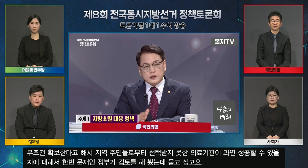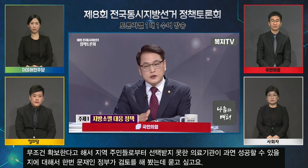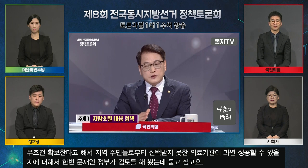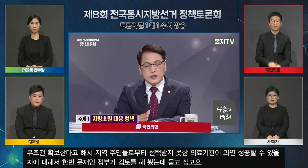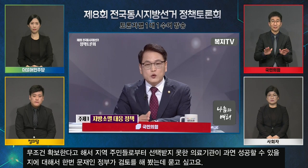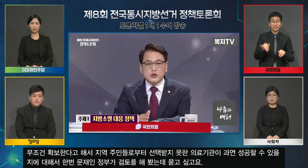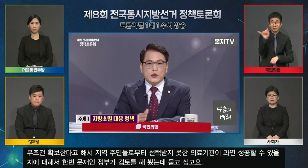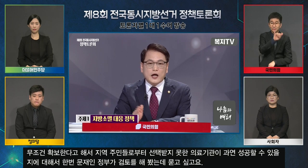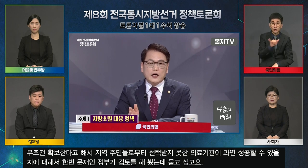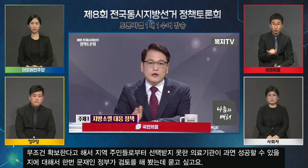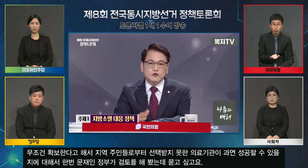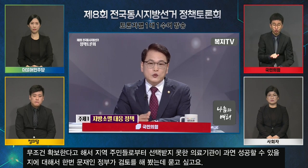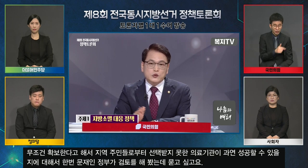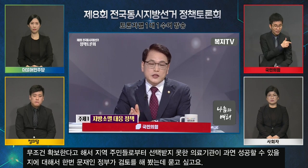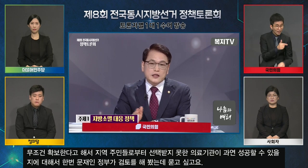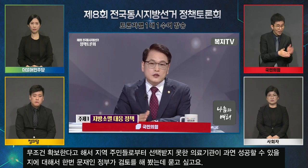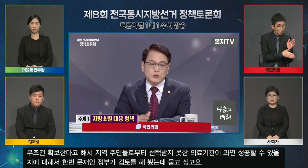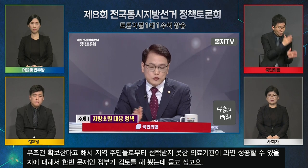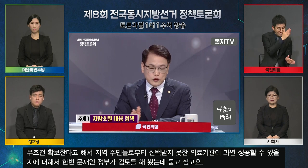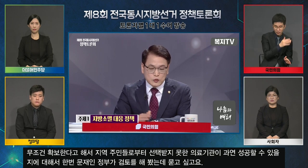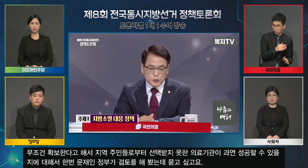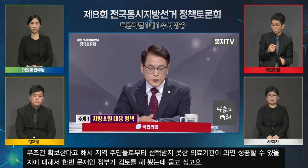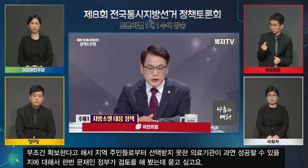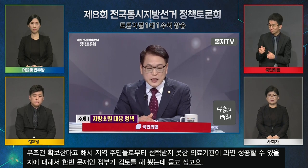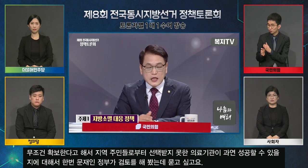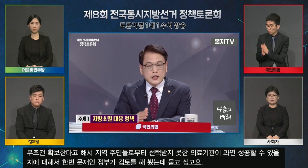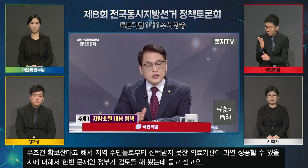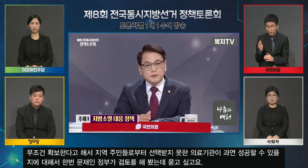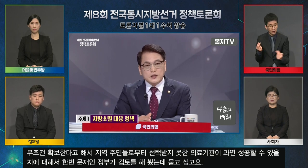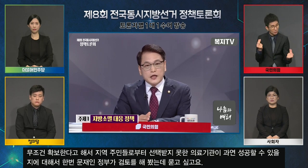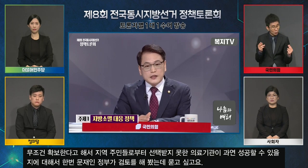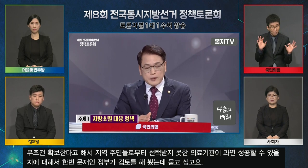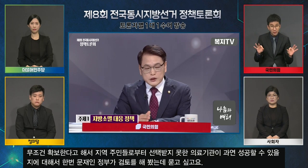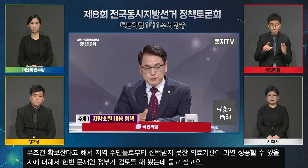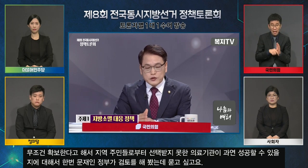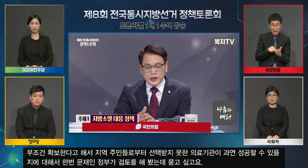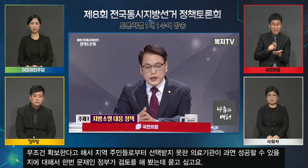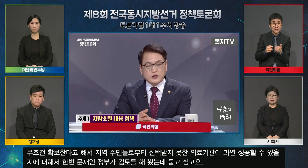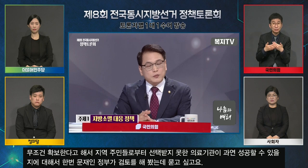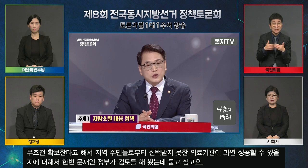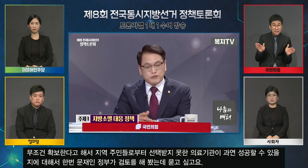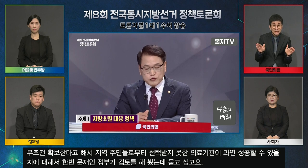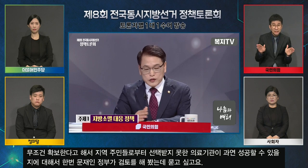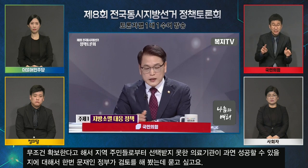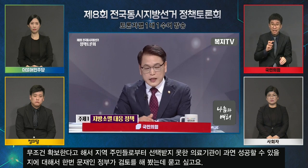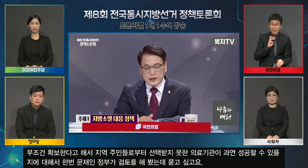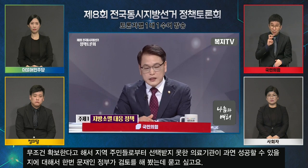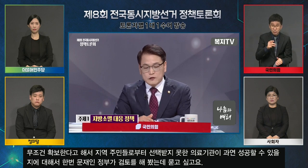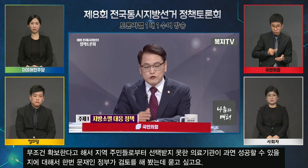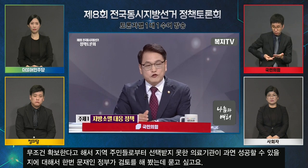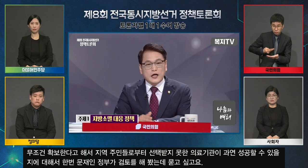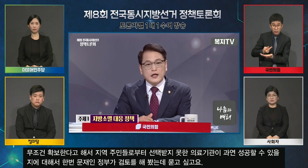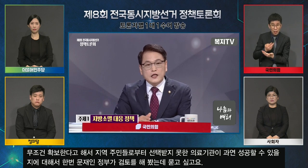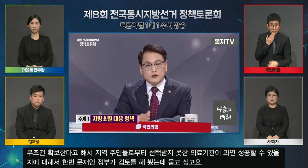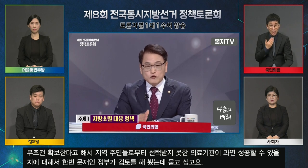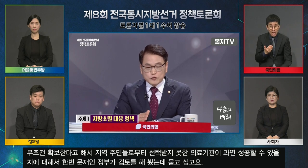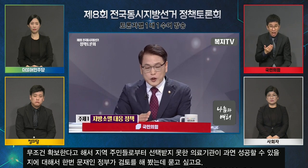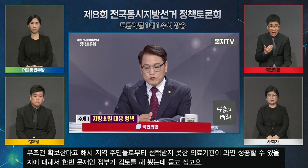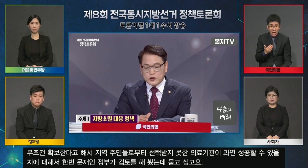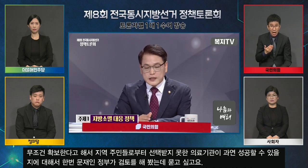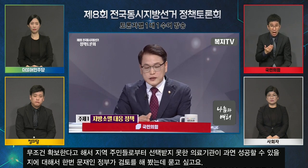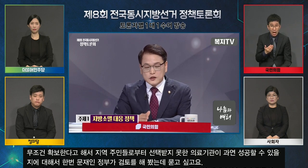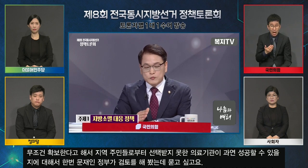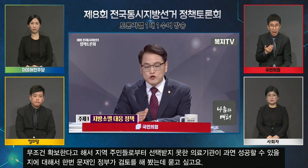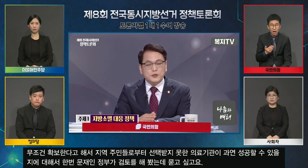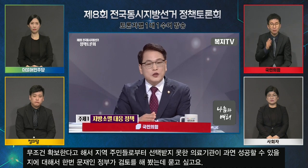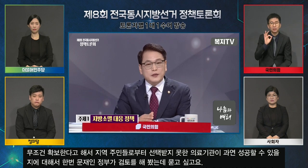대도시와 중소도시 간 의료불균형을 보면 응급실 내에 30분 내에 접근이 불가능한 인구수가 전국